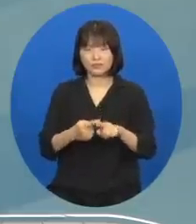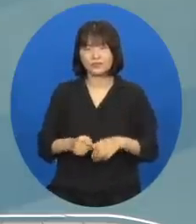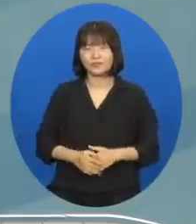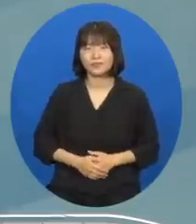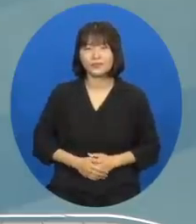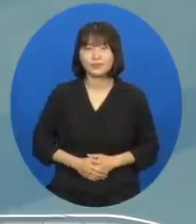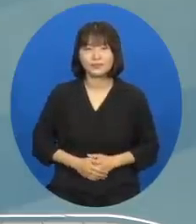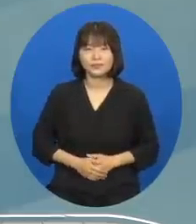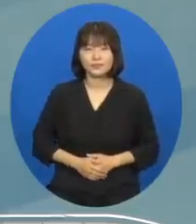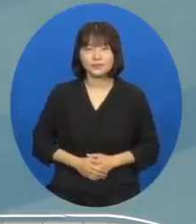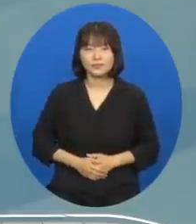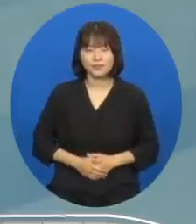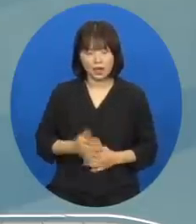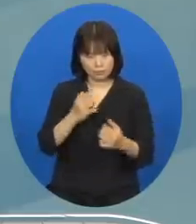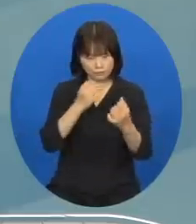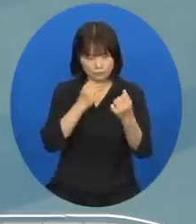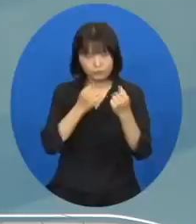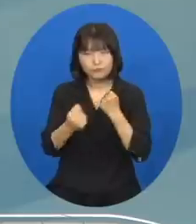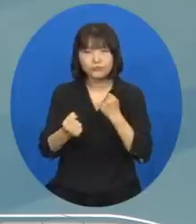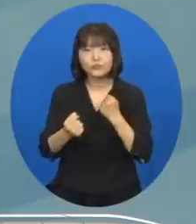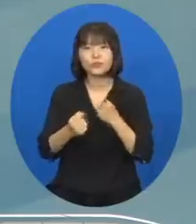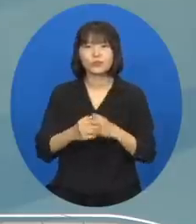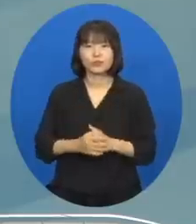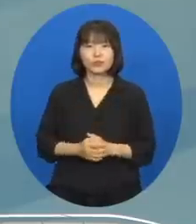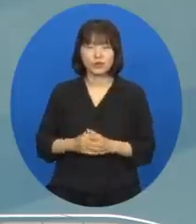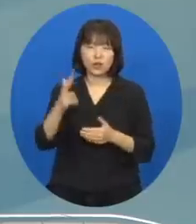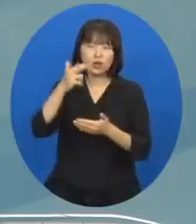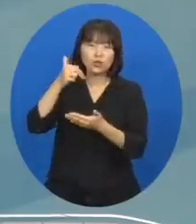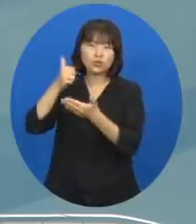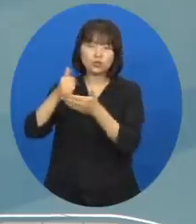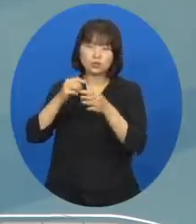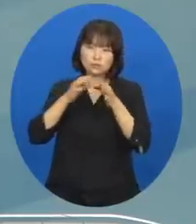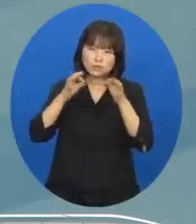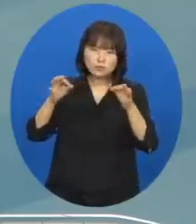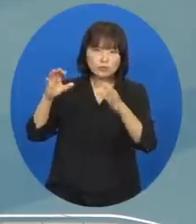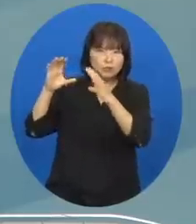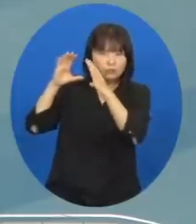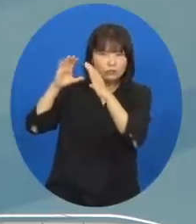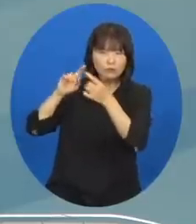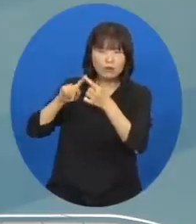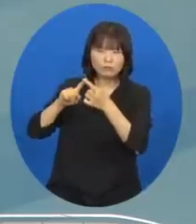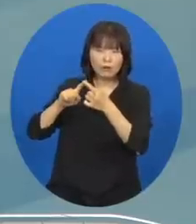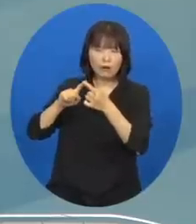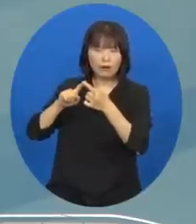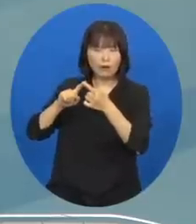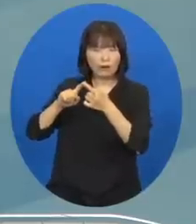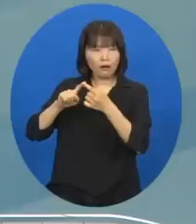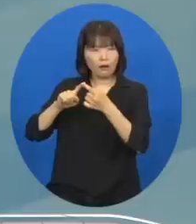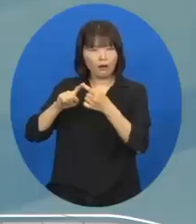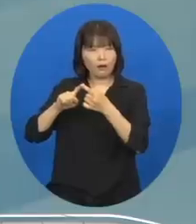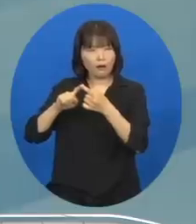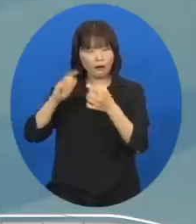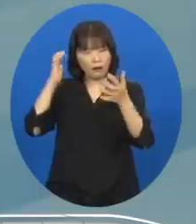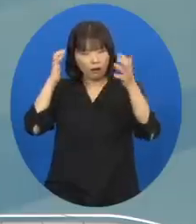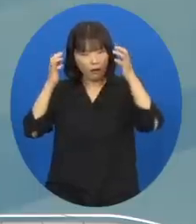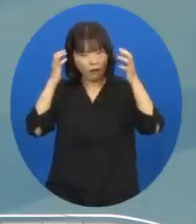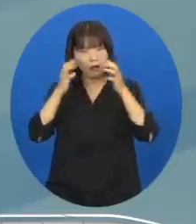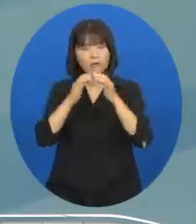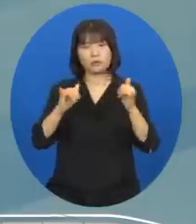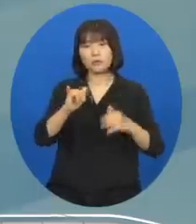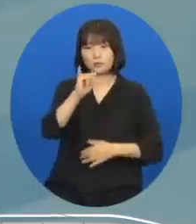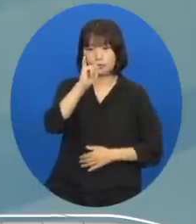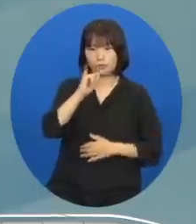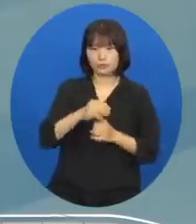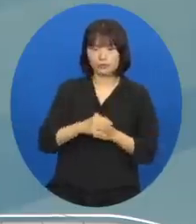것입니다. 그럼에도 불구하고 주님의 음성을 듣는 것에 대해서 여전히 혼란스러워하는 이들이 있습니다.